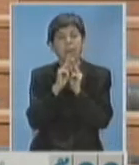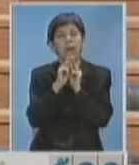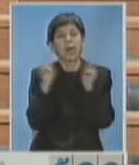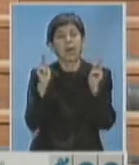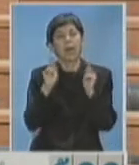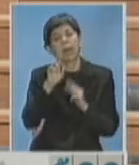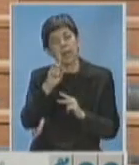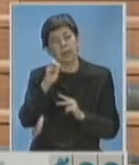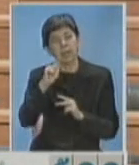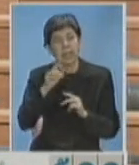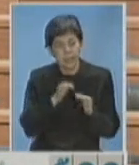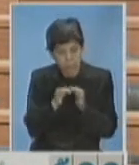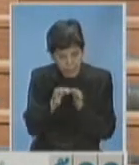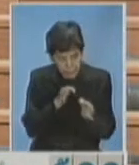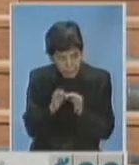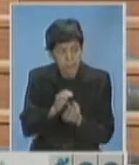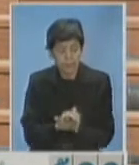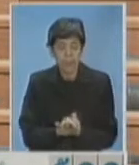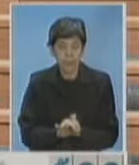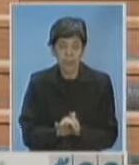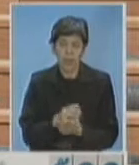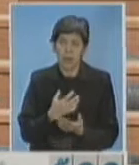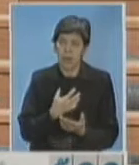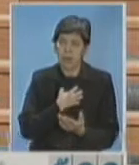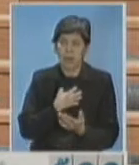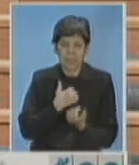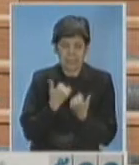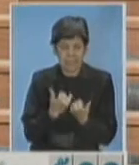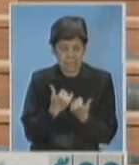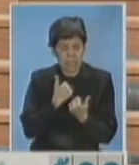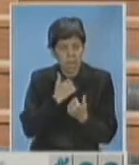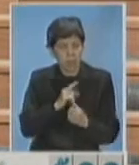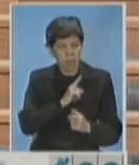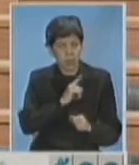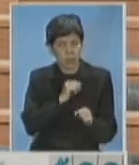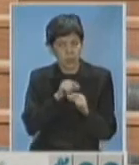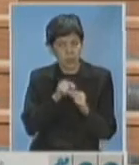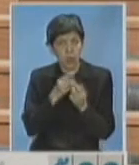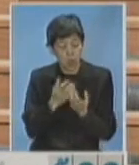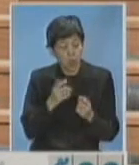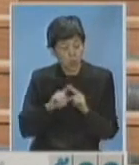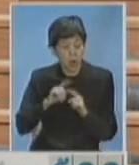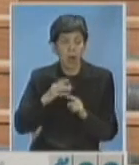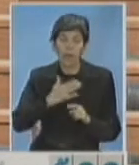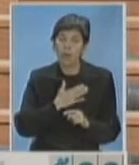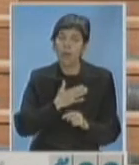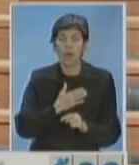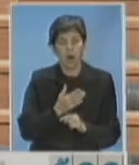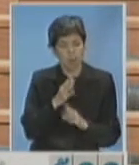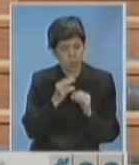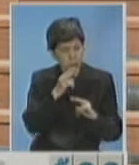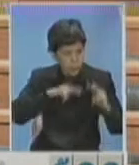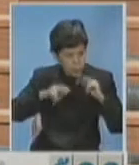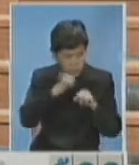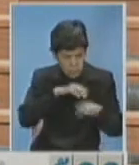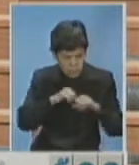หรือรัฐมนตรีที่เกี่ยวข้องฉะนั้นเพื่อตระหนักถึงการทำหน้าที่ผู้แทนของปวงชนท่านประธานต้องควบคุมการประชุม